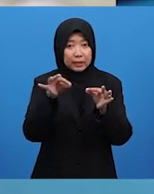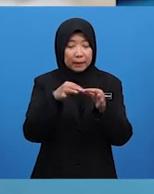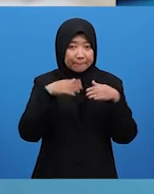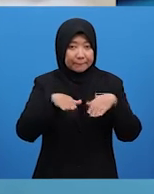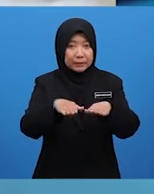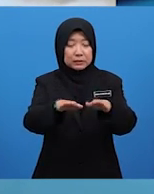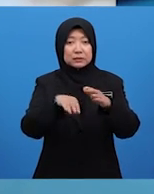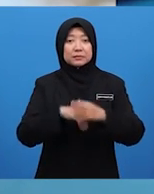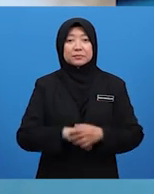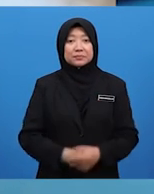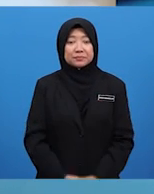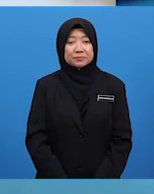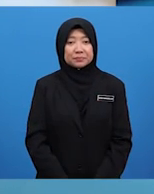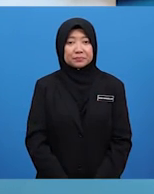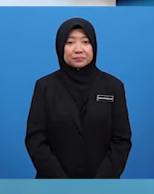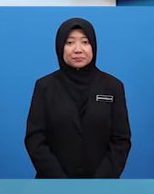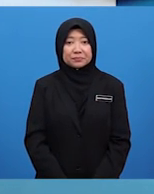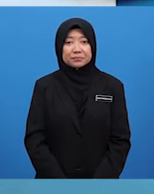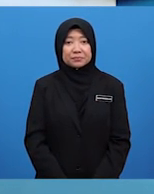mesin dilakukan.